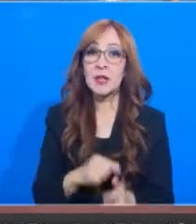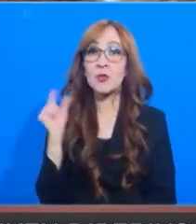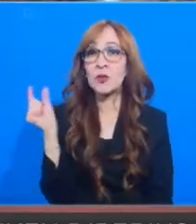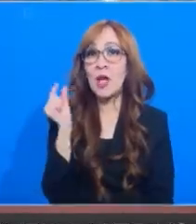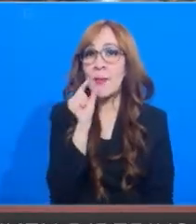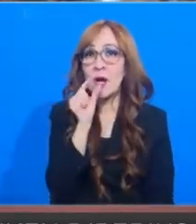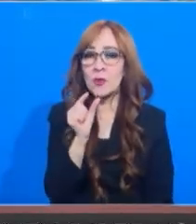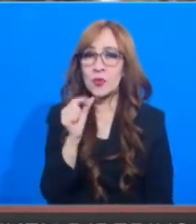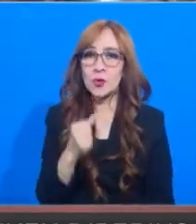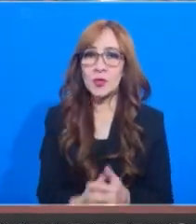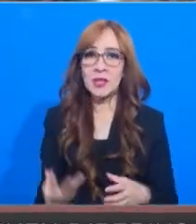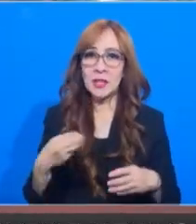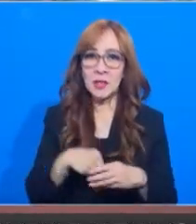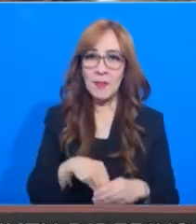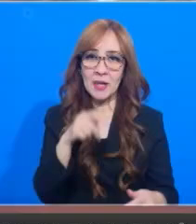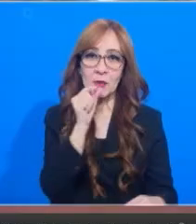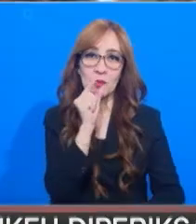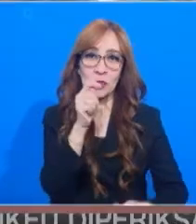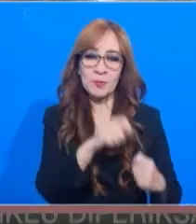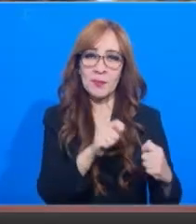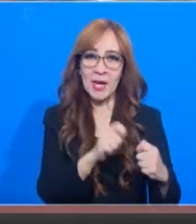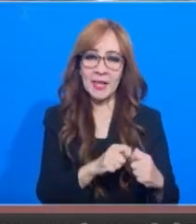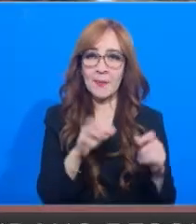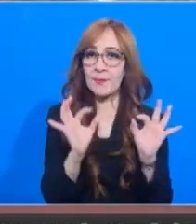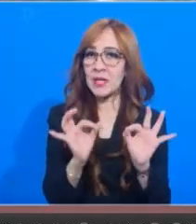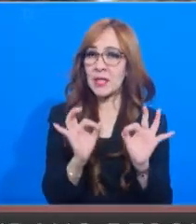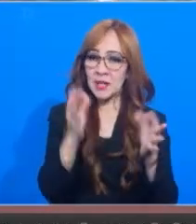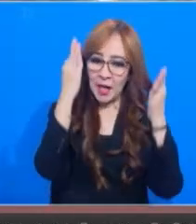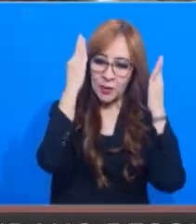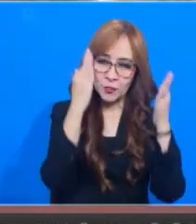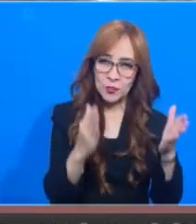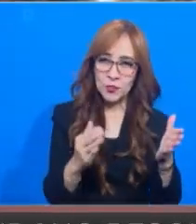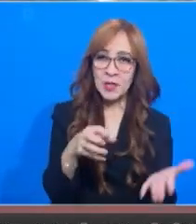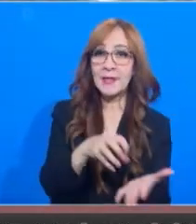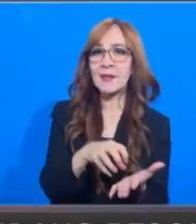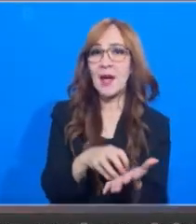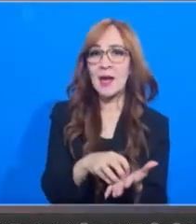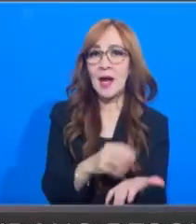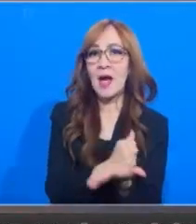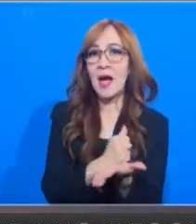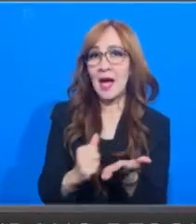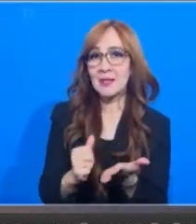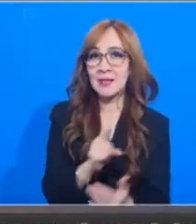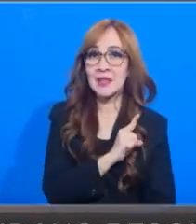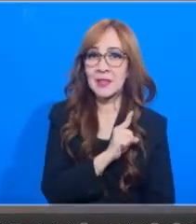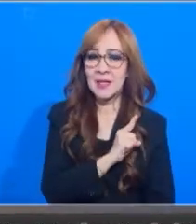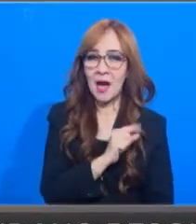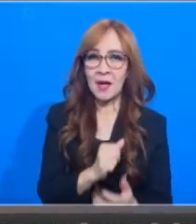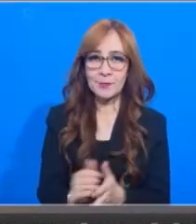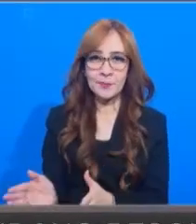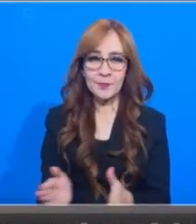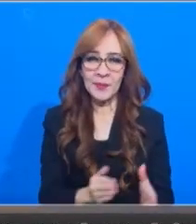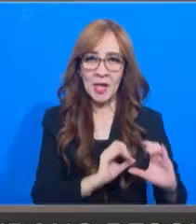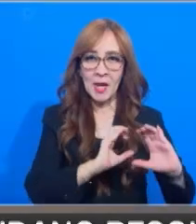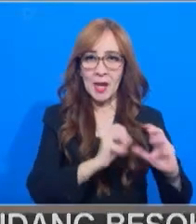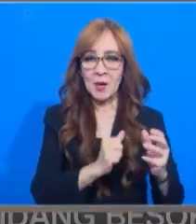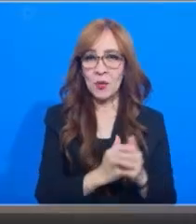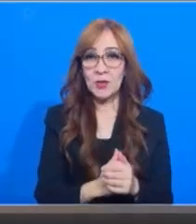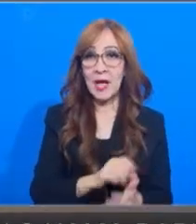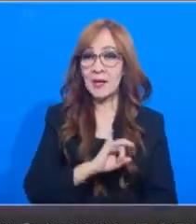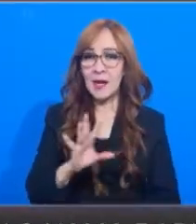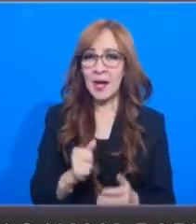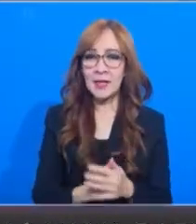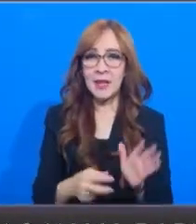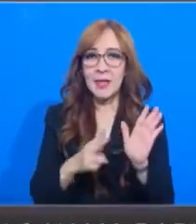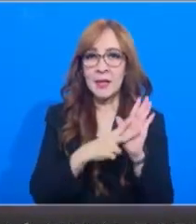berkontribusi bagi perbaikan pendidikan khususnya di daerah pemilihannya sementara Naa urbah anggota DPR terpilih dari Partai Nasdem